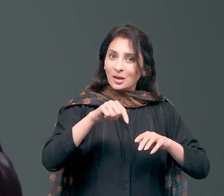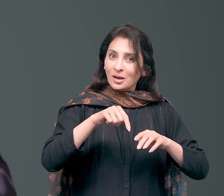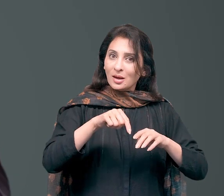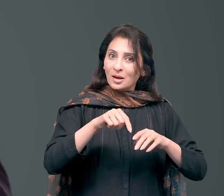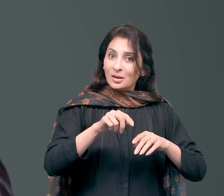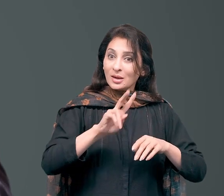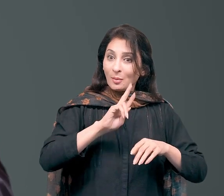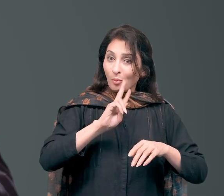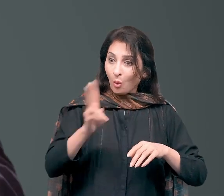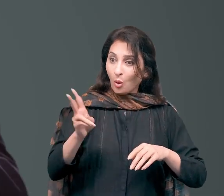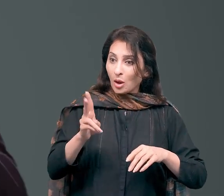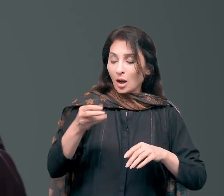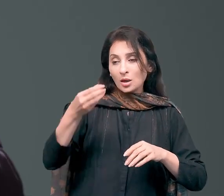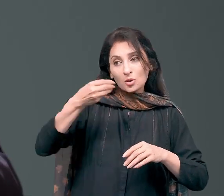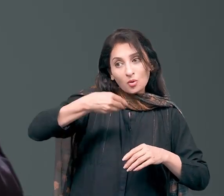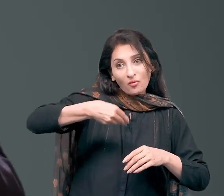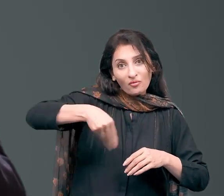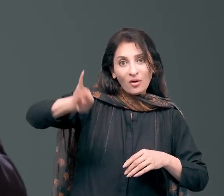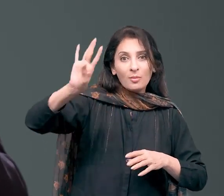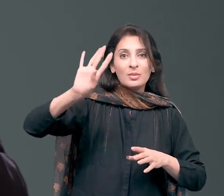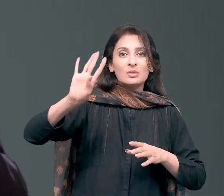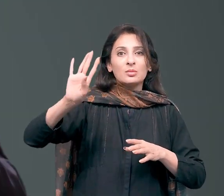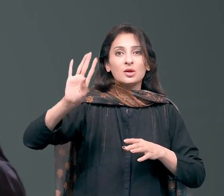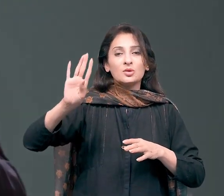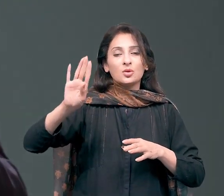لارڈ ماؤنٹ بیٹن وہ تھا جس سے